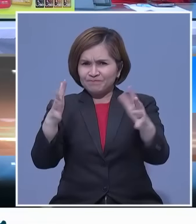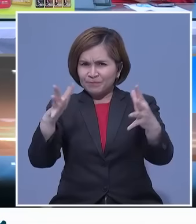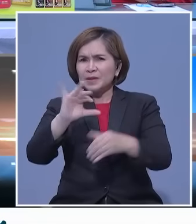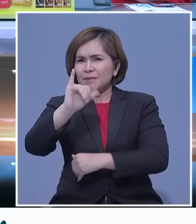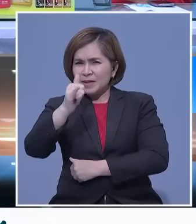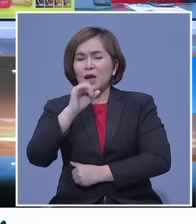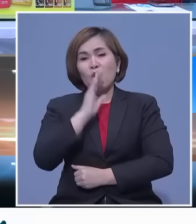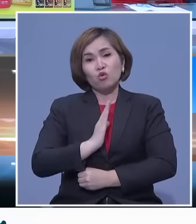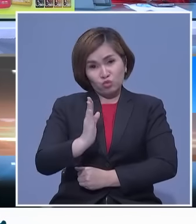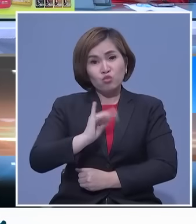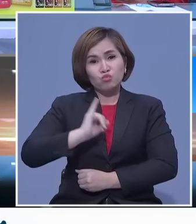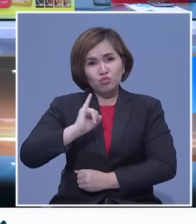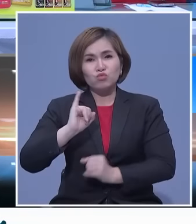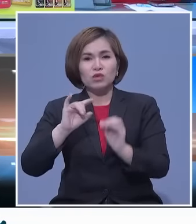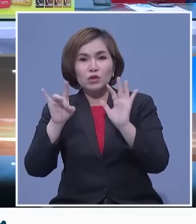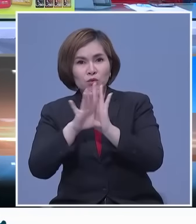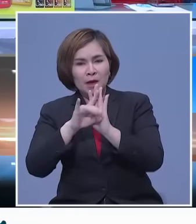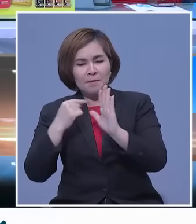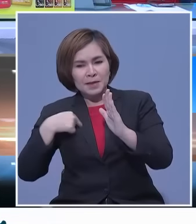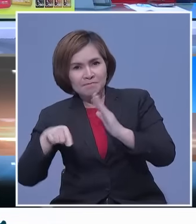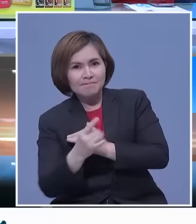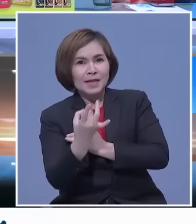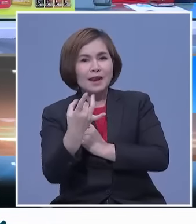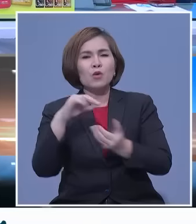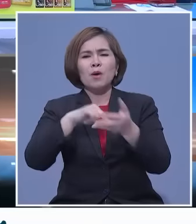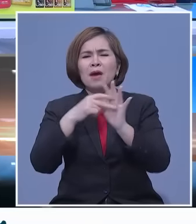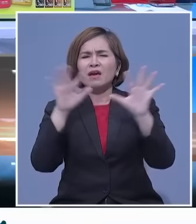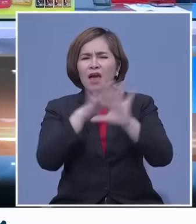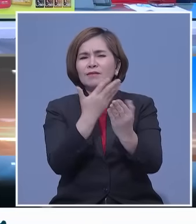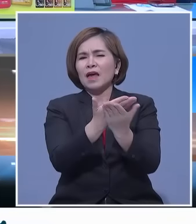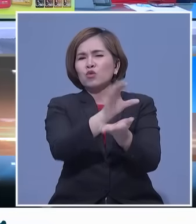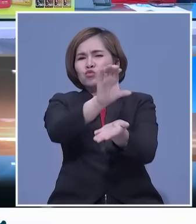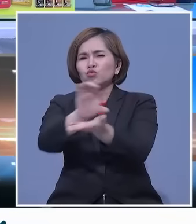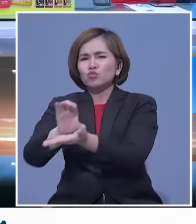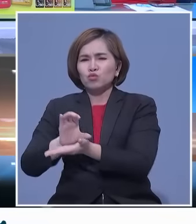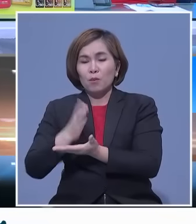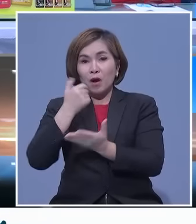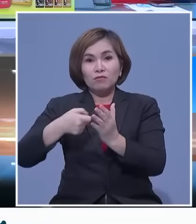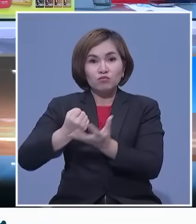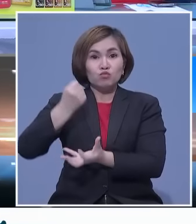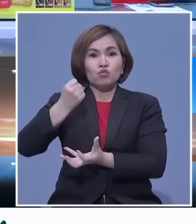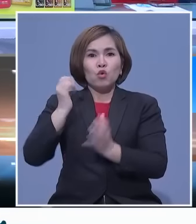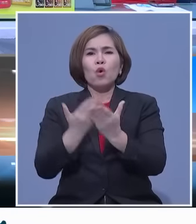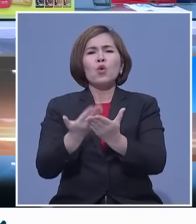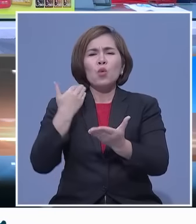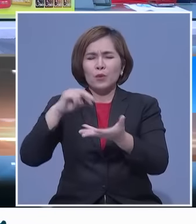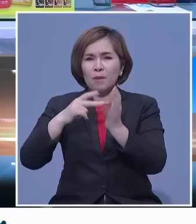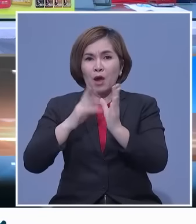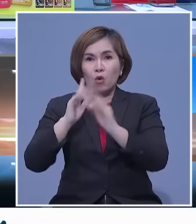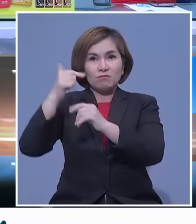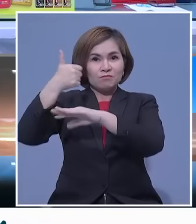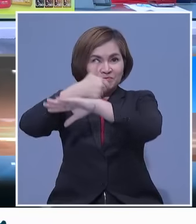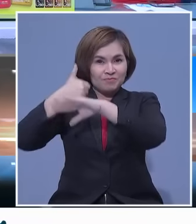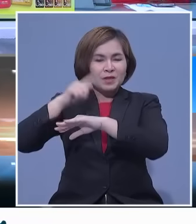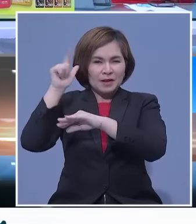อาจจะอ้างว่าตรงไปตรงมาแต่สุดท้ายมันสรุปเลยคือการระดมทุนนั่นแหละเพราะคนที่รวยจะมีกลุ่มเดียวคือคนที่เคอยู่หัวๆ